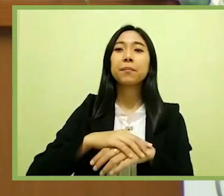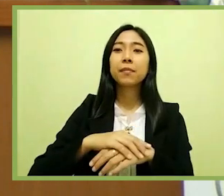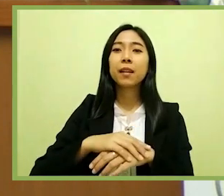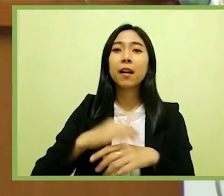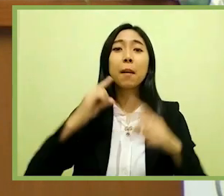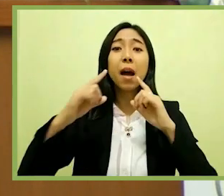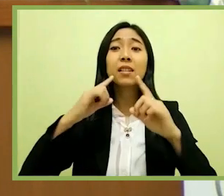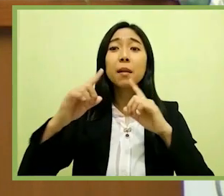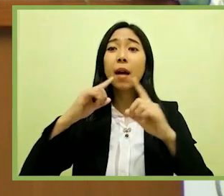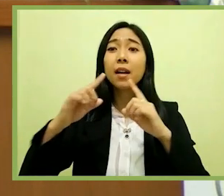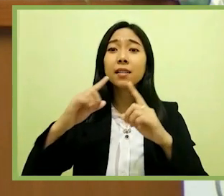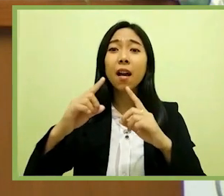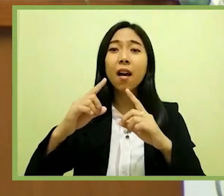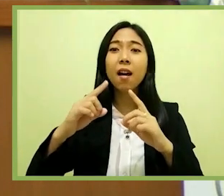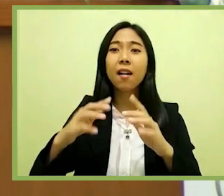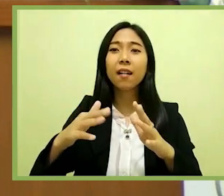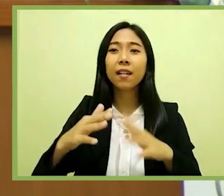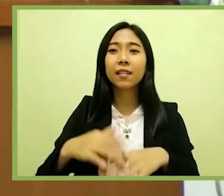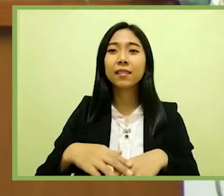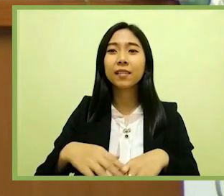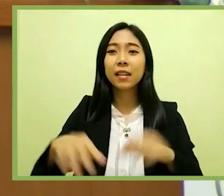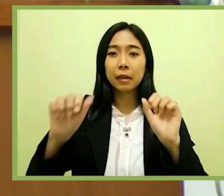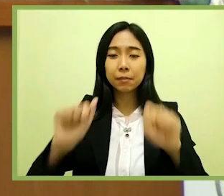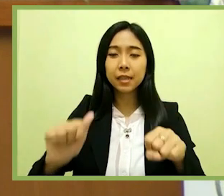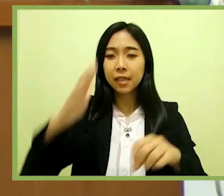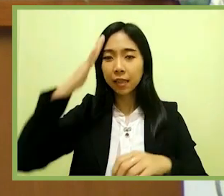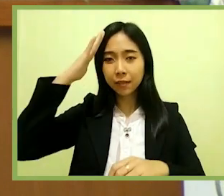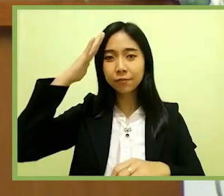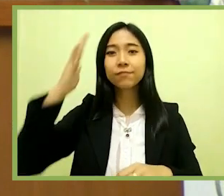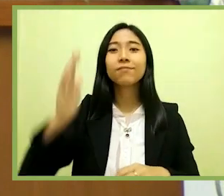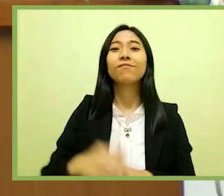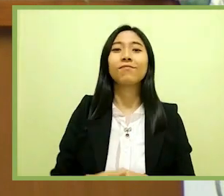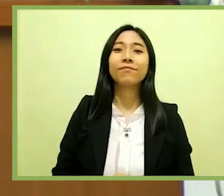Bahasa orang-orang Yahudi perantauan yang datang pada waktu itu.